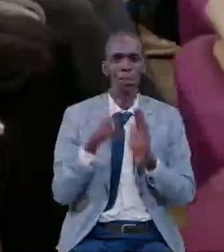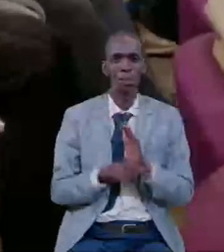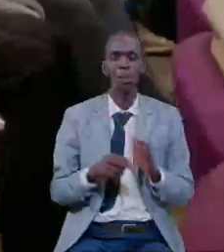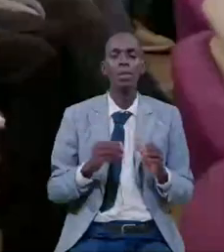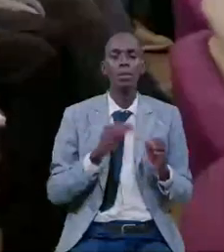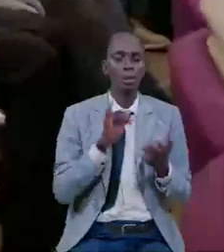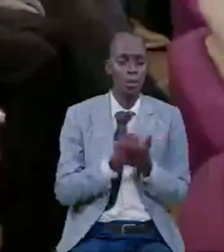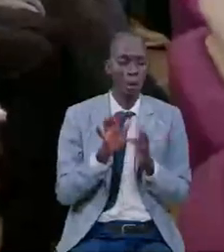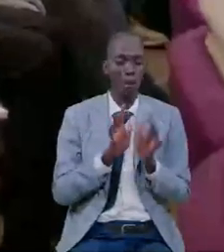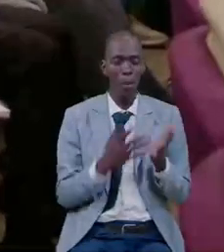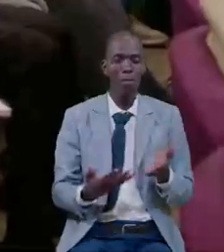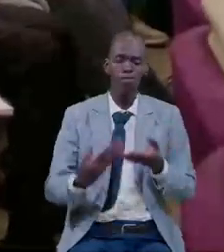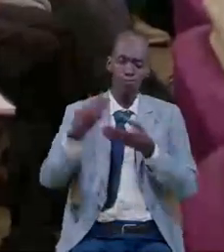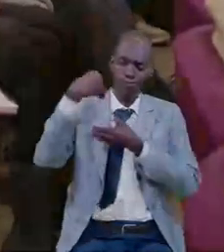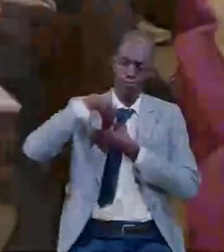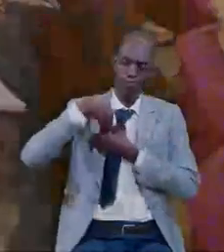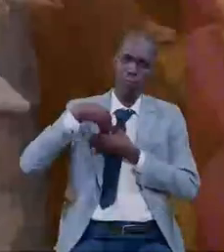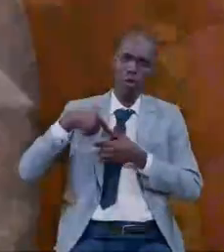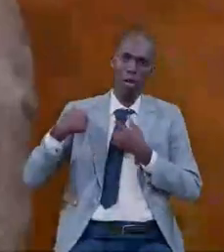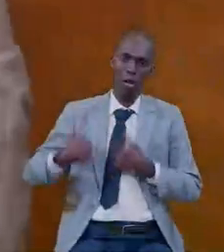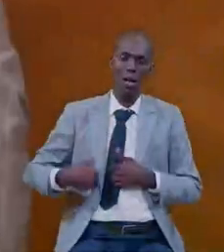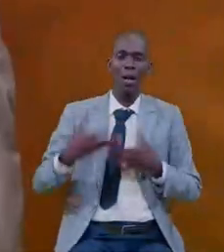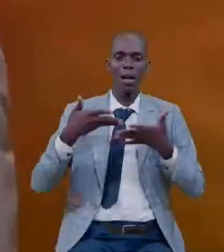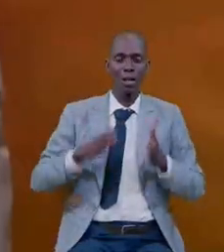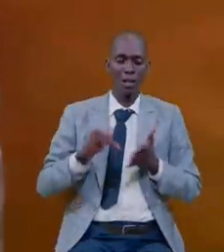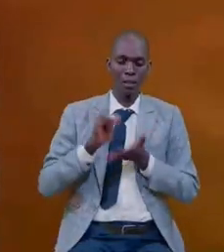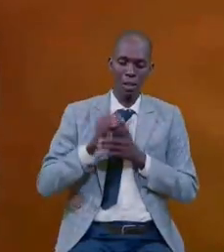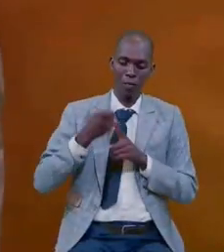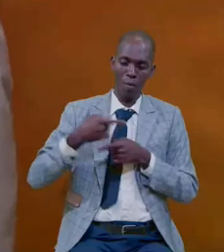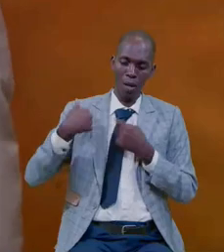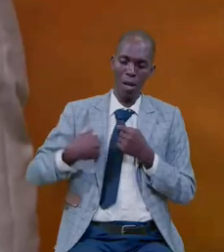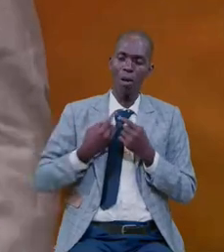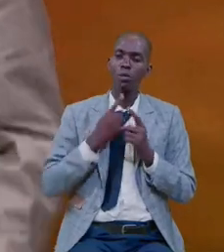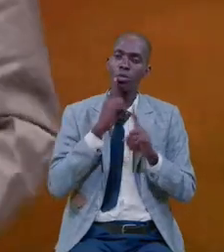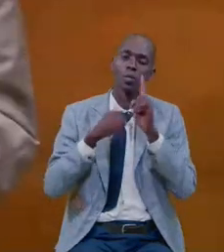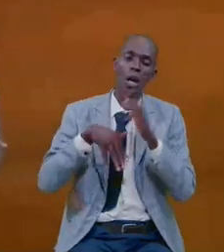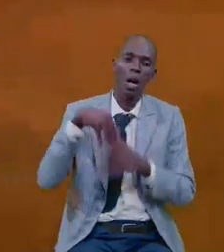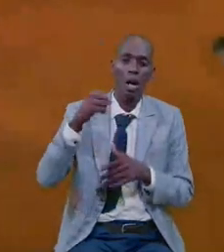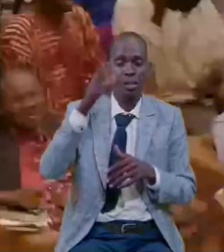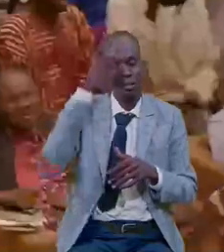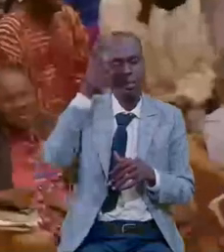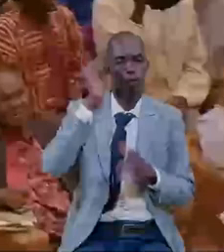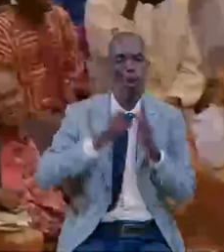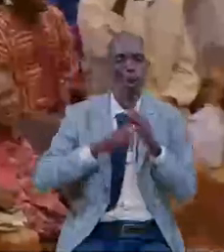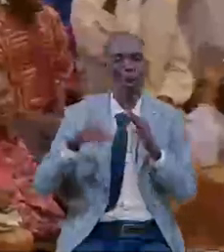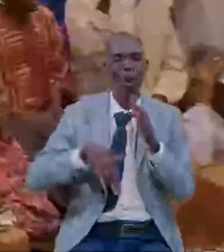Mettez la Bible dans votre cœur. Que la Bible sorte de votre bouche. Tout démon va vous fuir.